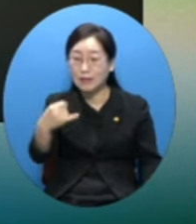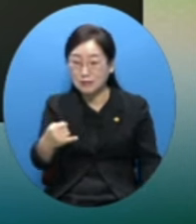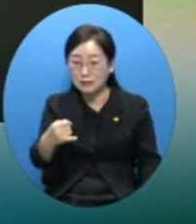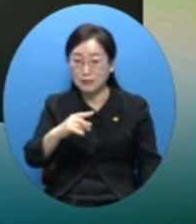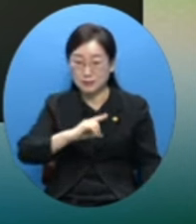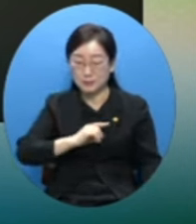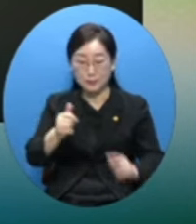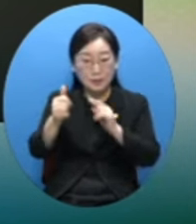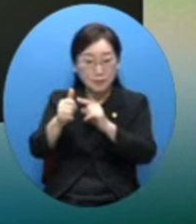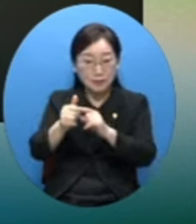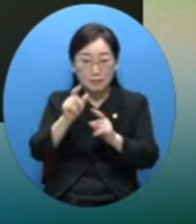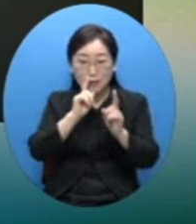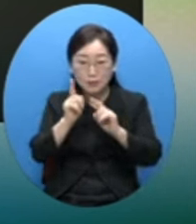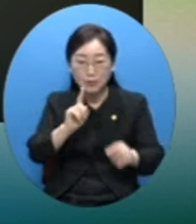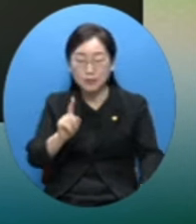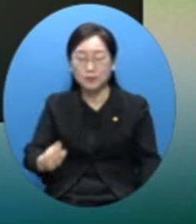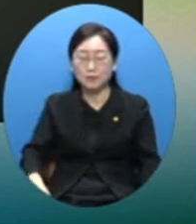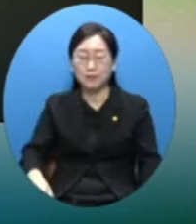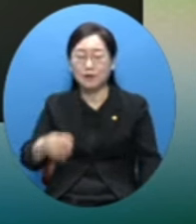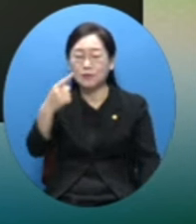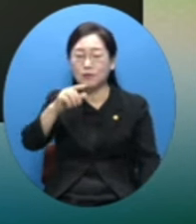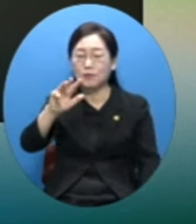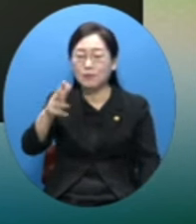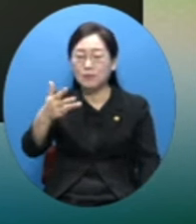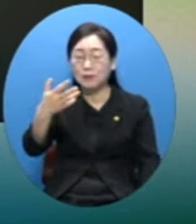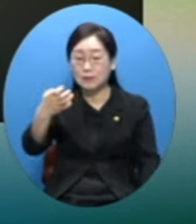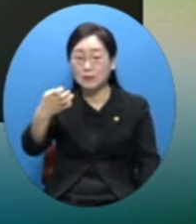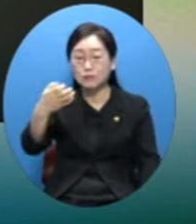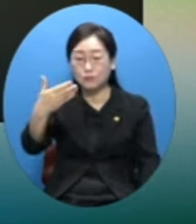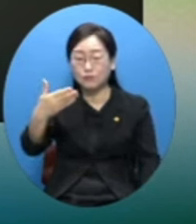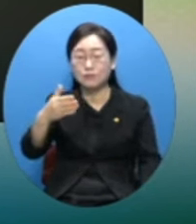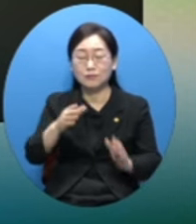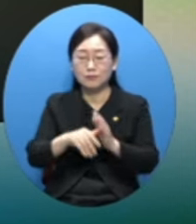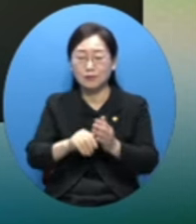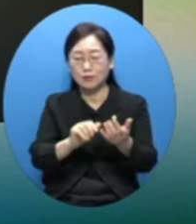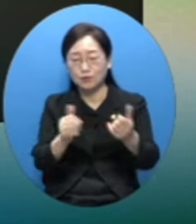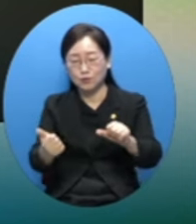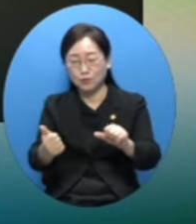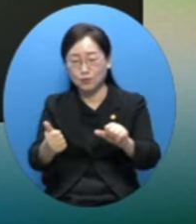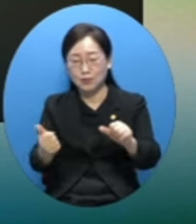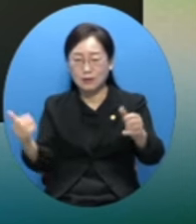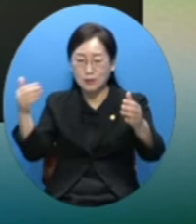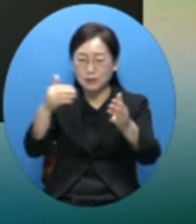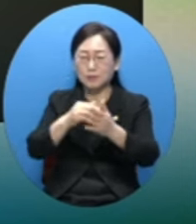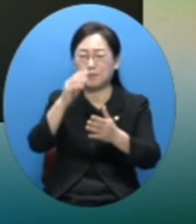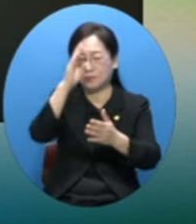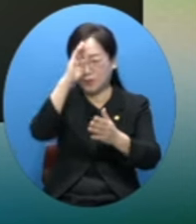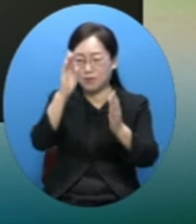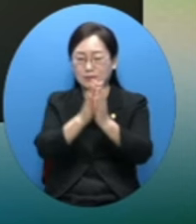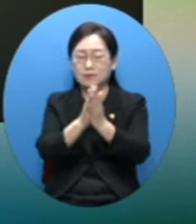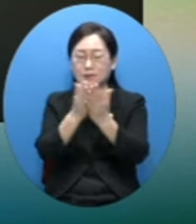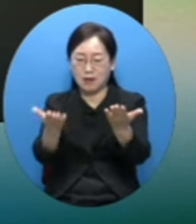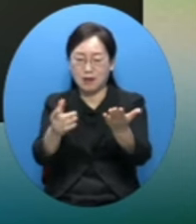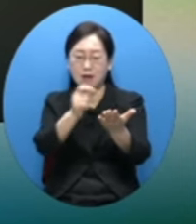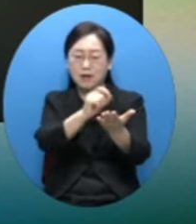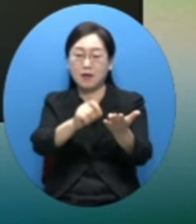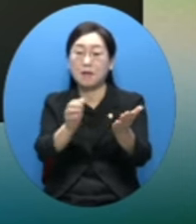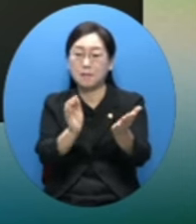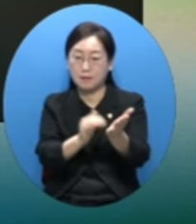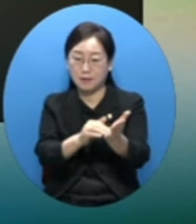1849년에 죽음에 이르는 병이라고 하는 책을 썼습니다. 이 책에서 우리 모든 인간이 갖고